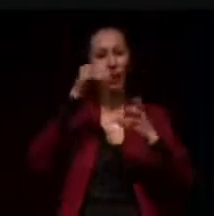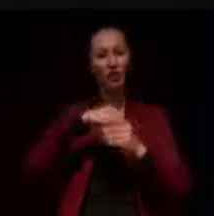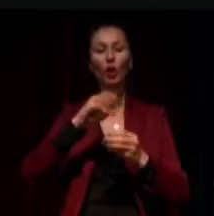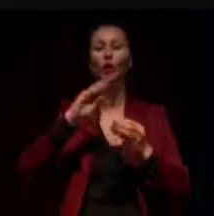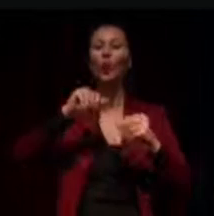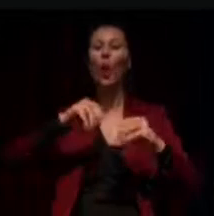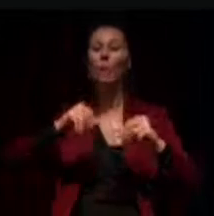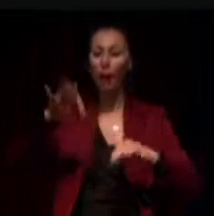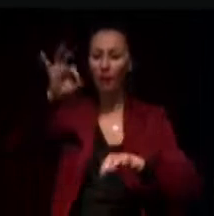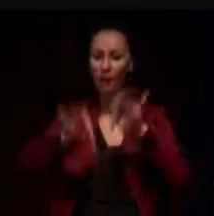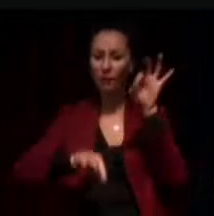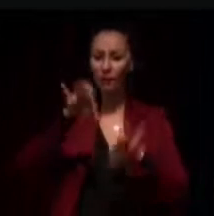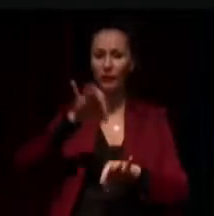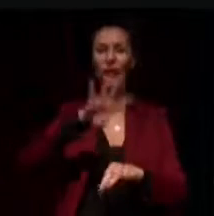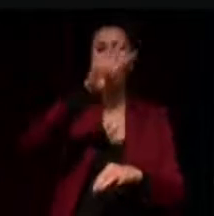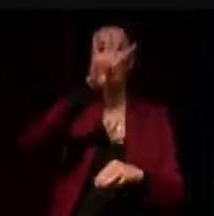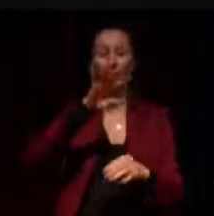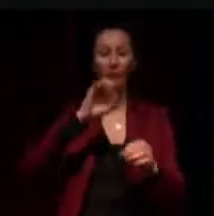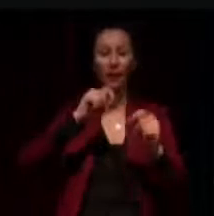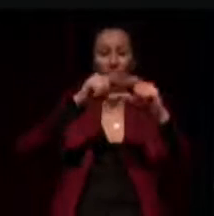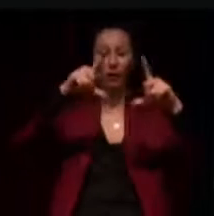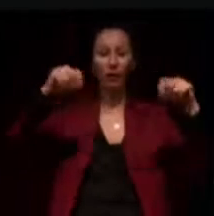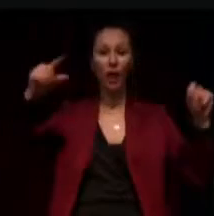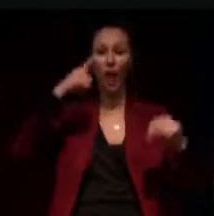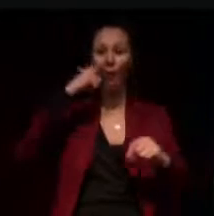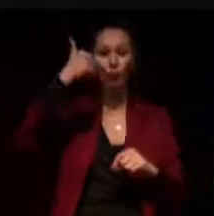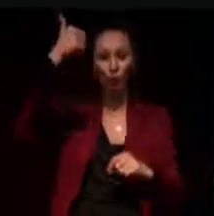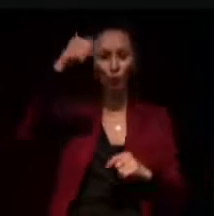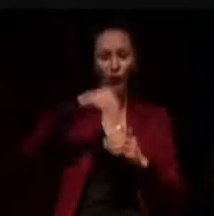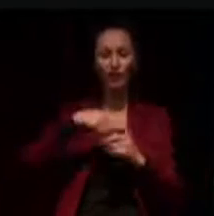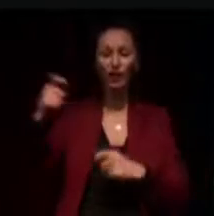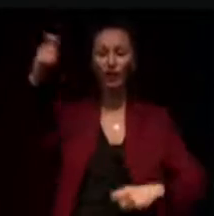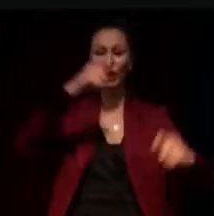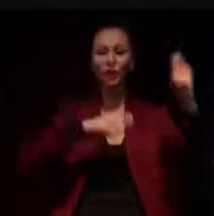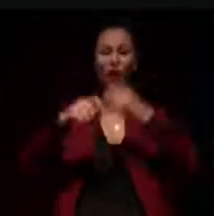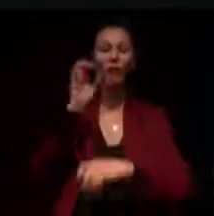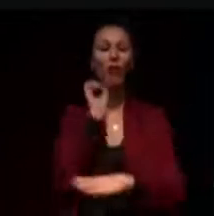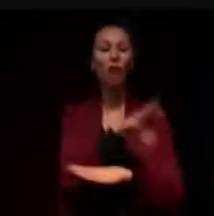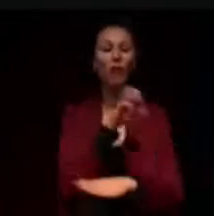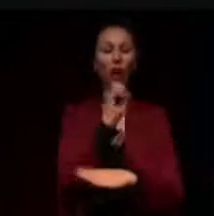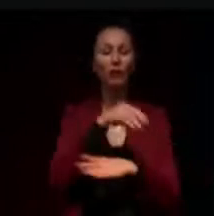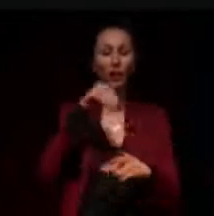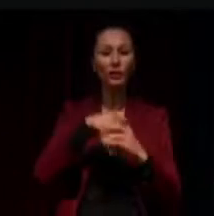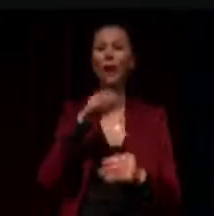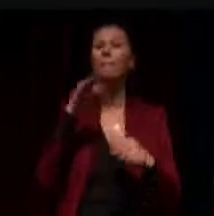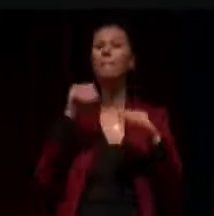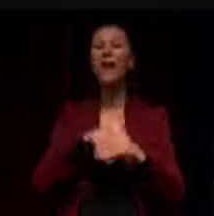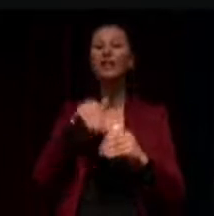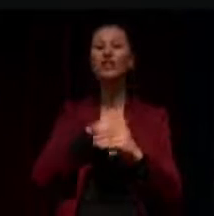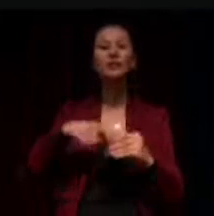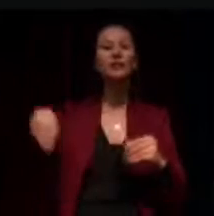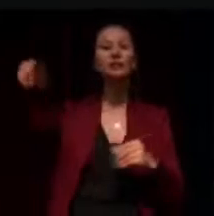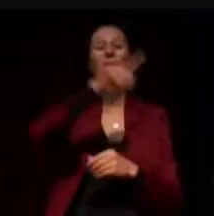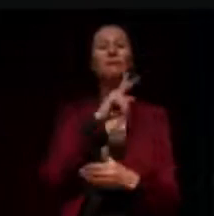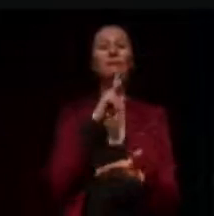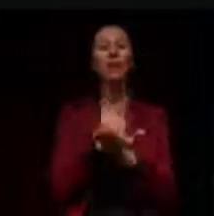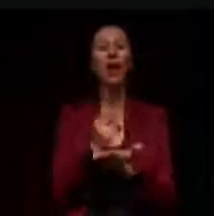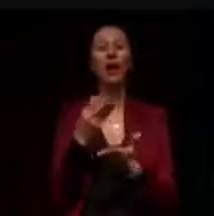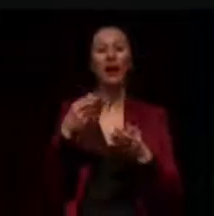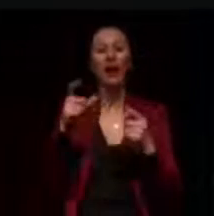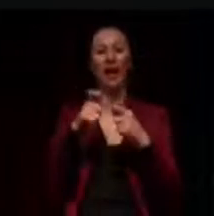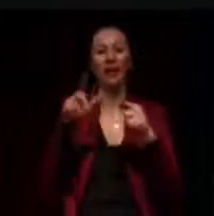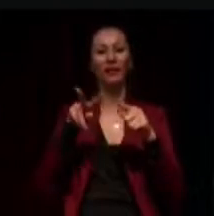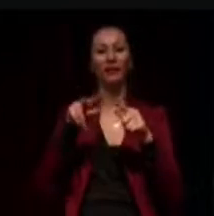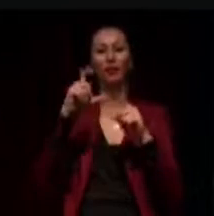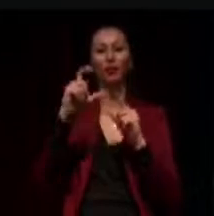toprak analizlerinin, harita müdürlüğünün, hafriyat ve inşaat atıklarının, meclis ve encümen kararlarının